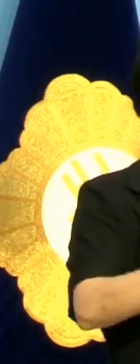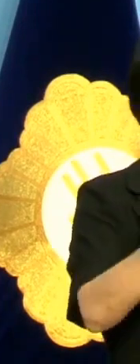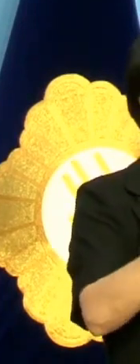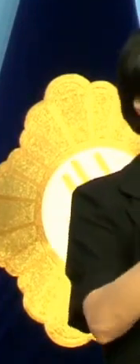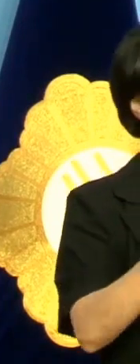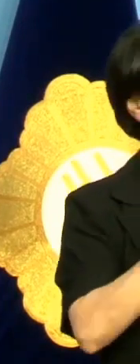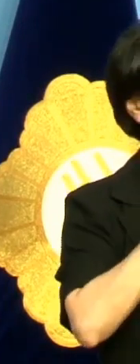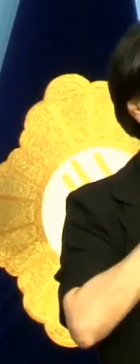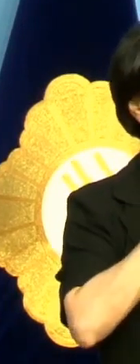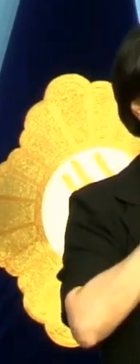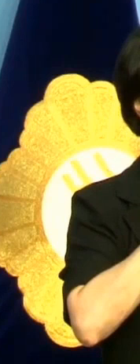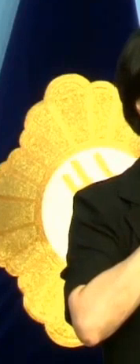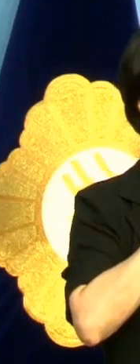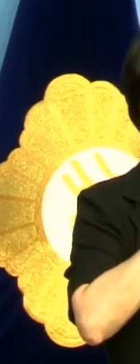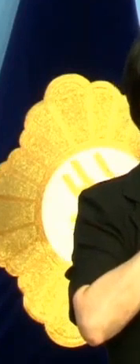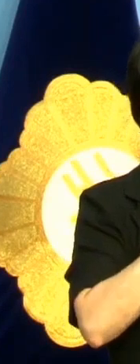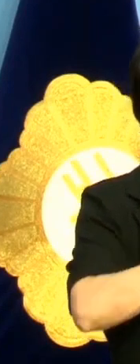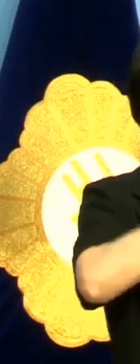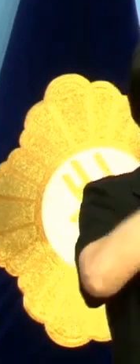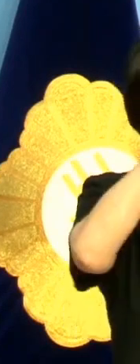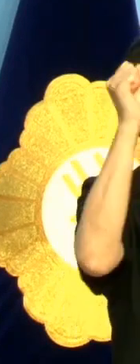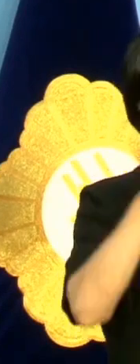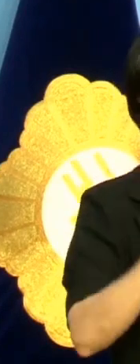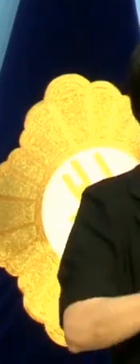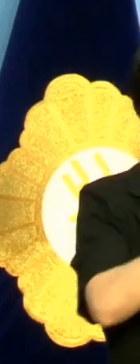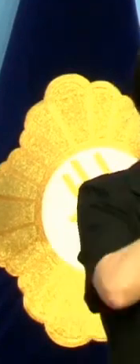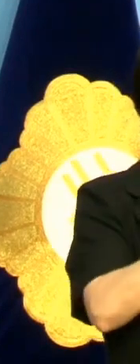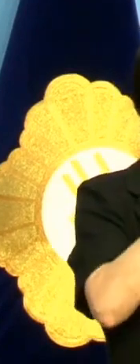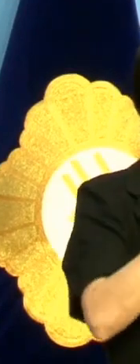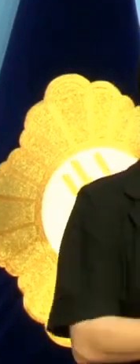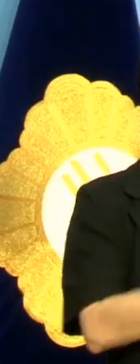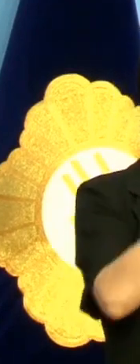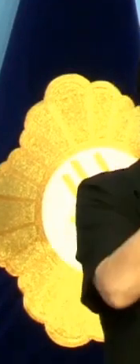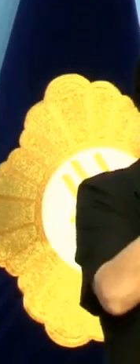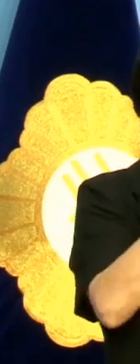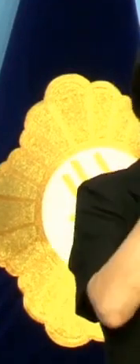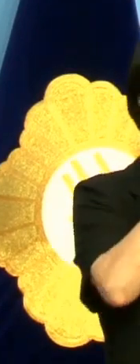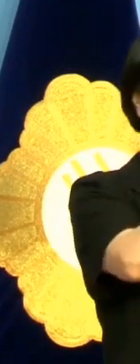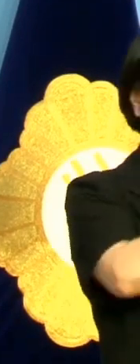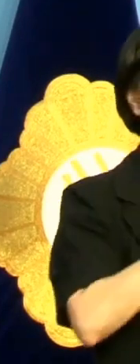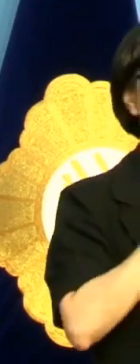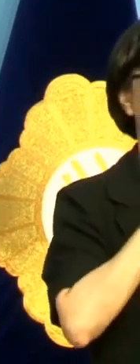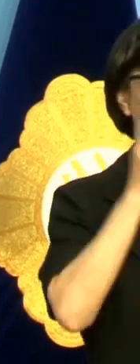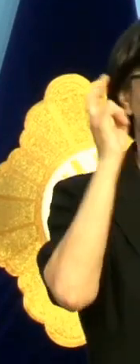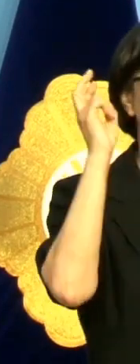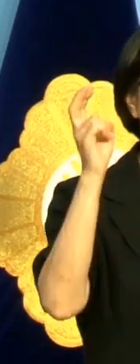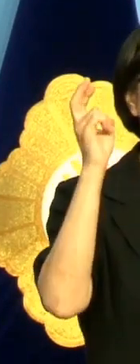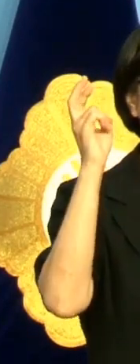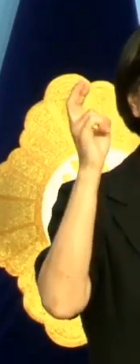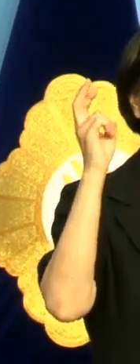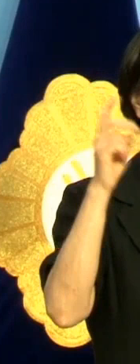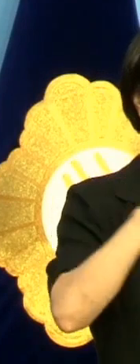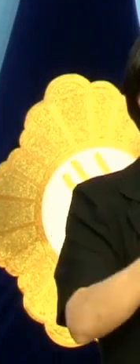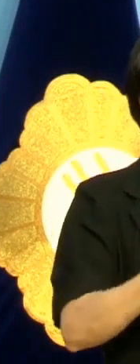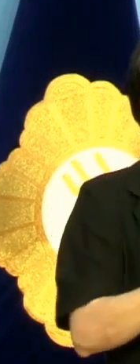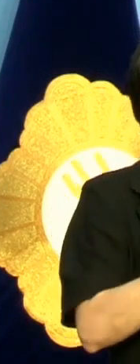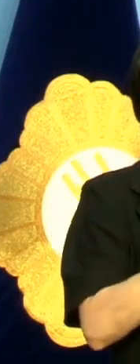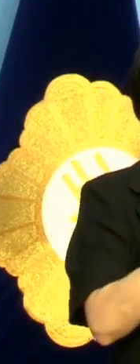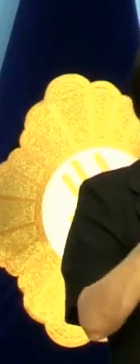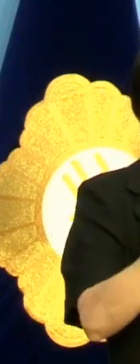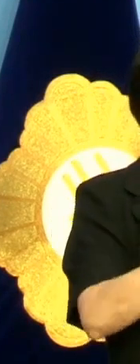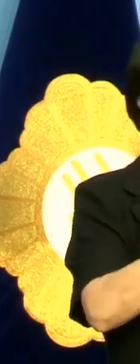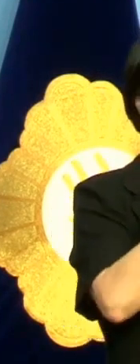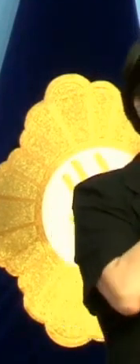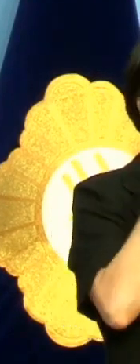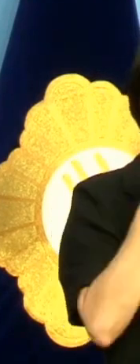이지만 또 있죠 연임 1원도 있기 때문에 한 절반만 새롭게 들어온 사람일 것 이나 이 사람들에서 체크하는